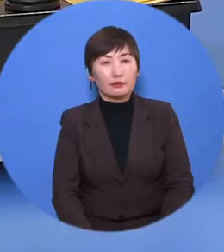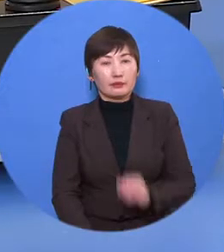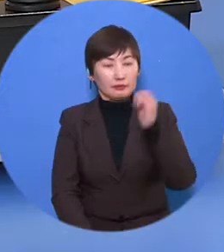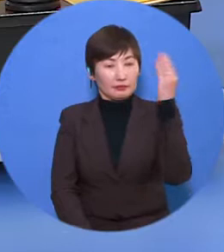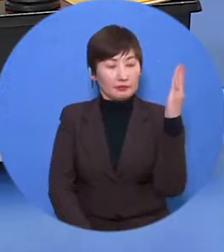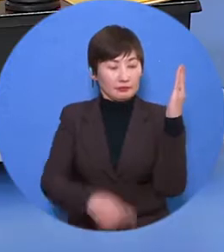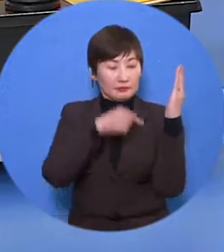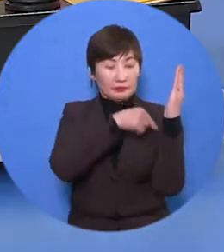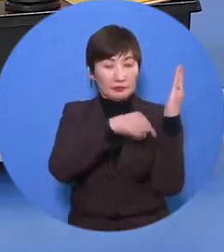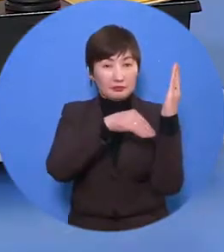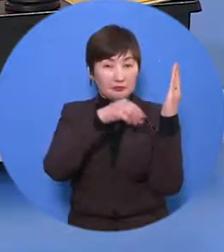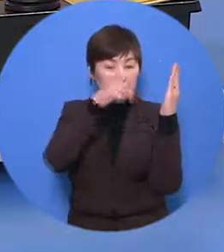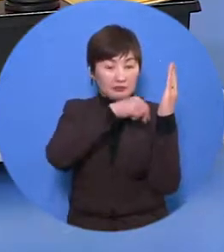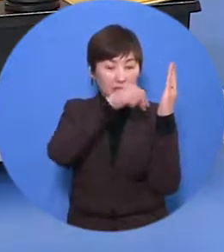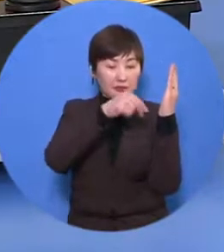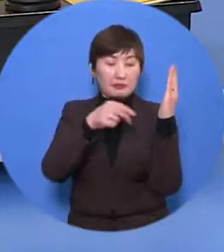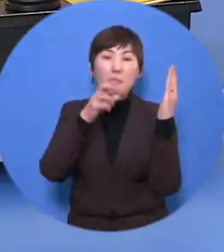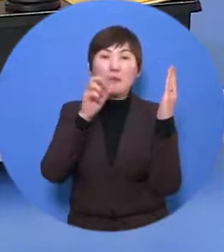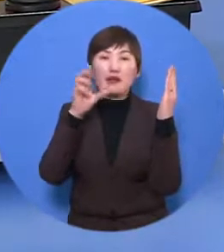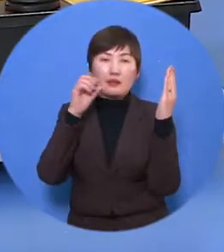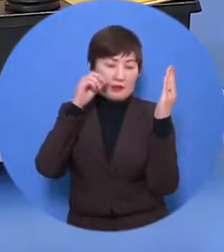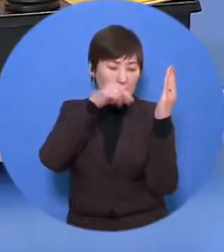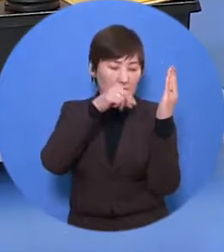За шатрын хөлөг дээрээ бэрс нэмж тавья.